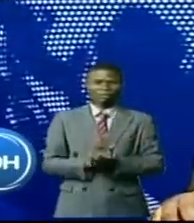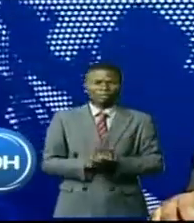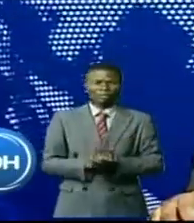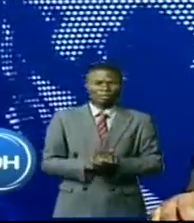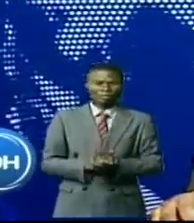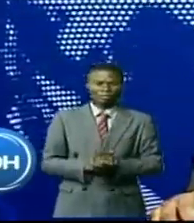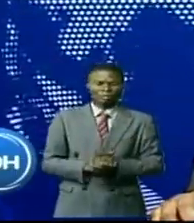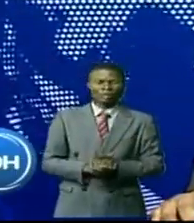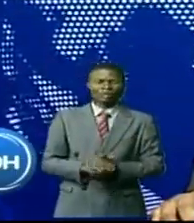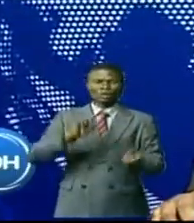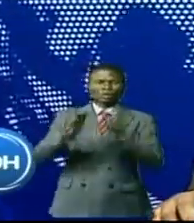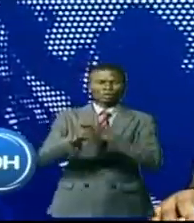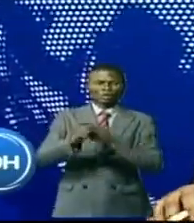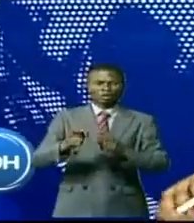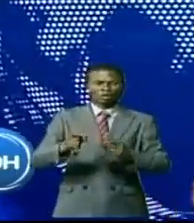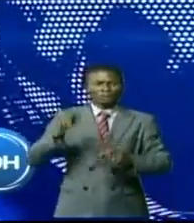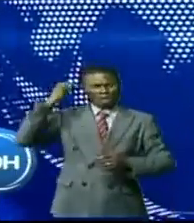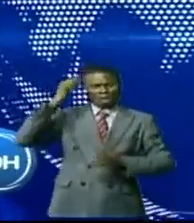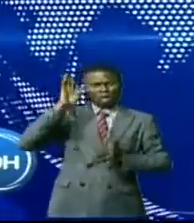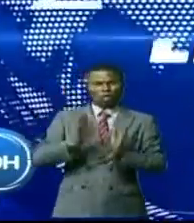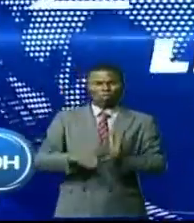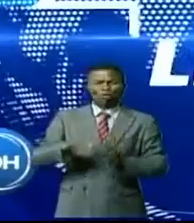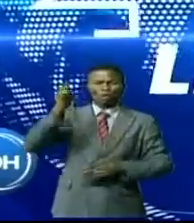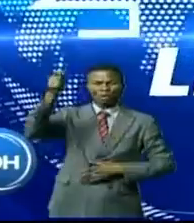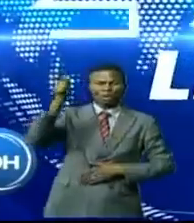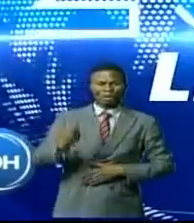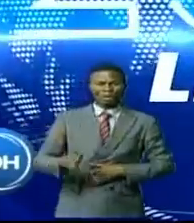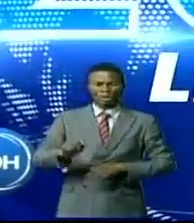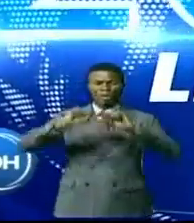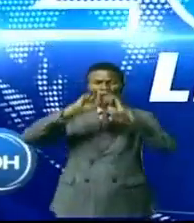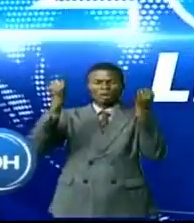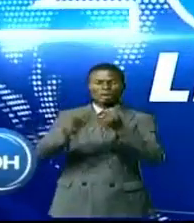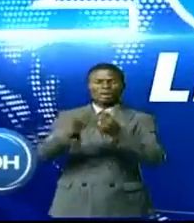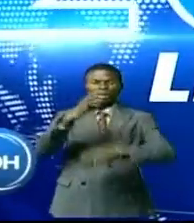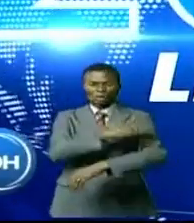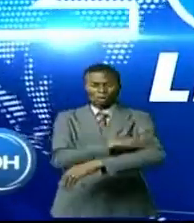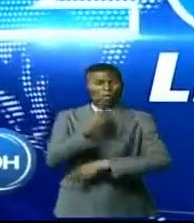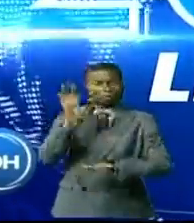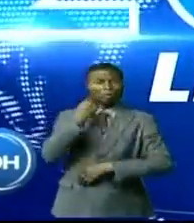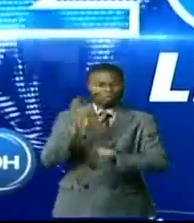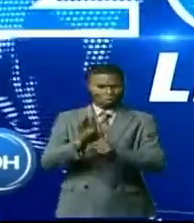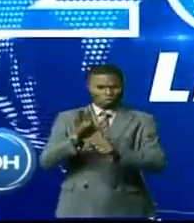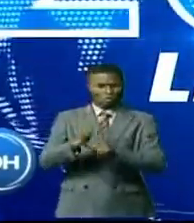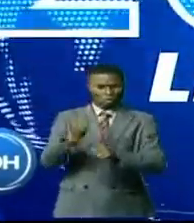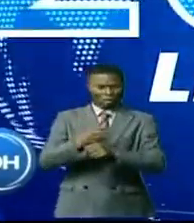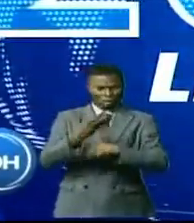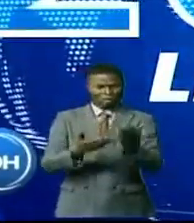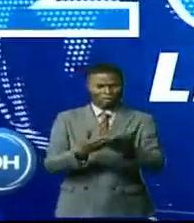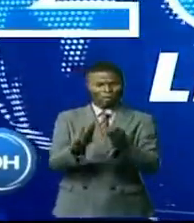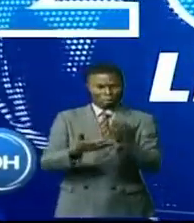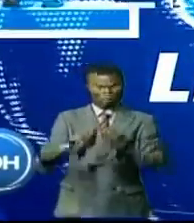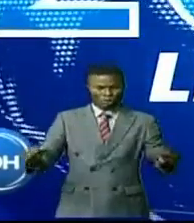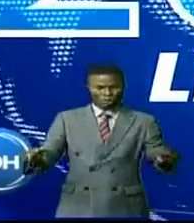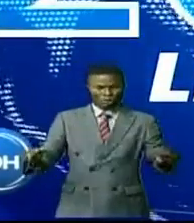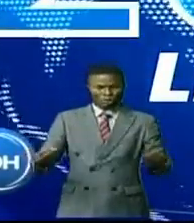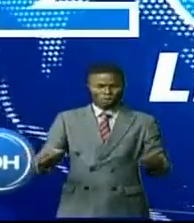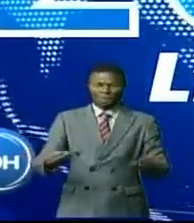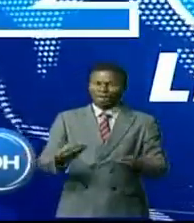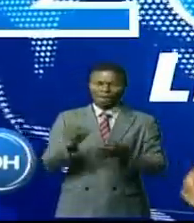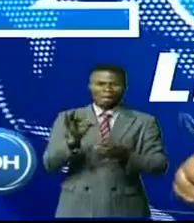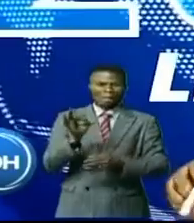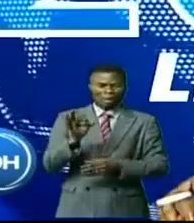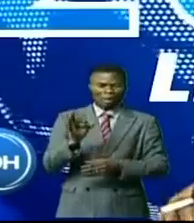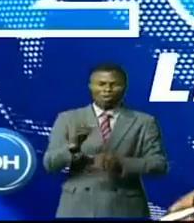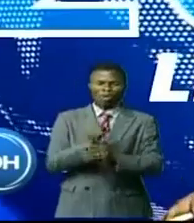État de siège au Nord Kivu, la société civile locale estime qu'il y a encore beaucoup de choses à faire. Les résultats sont loin du compte.